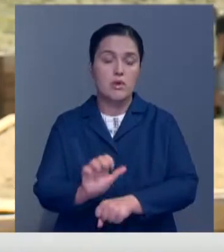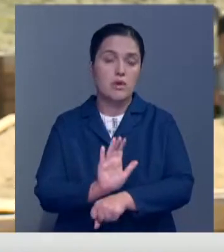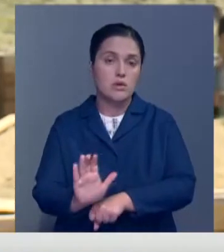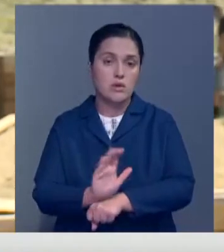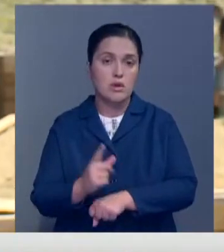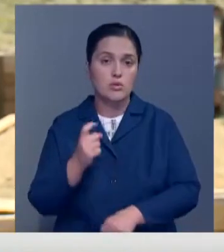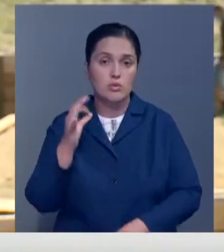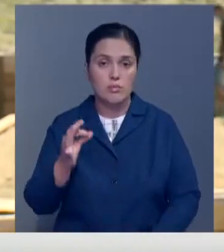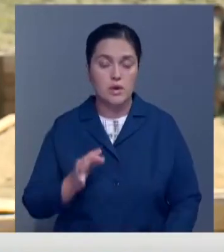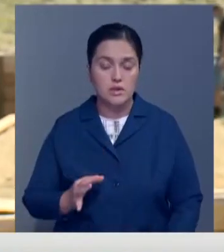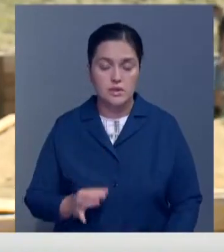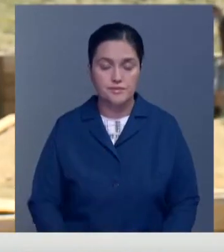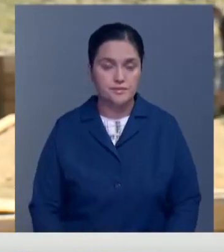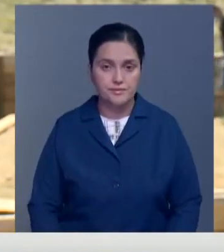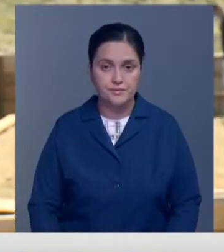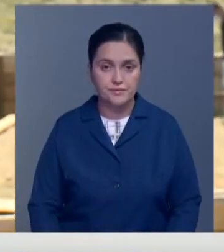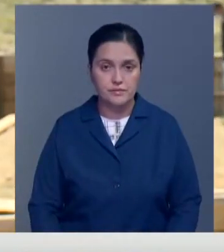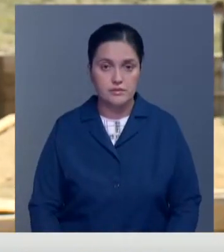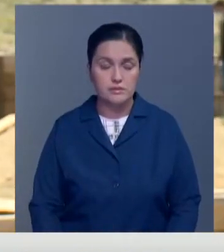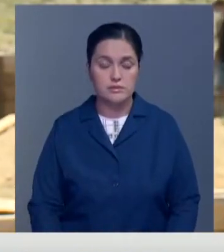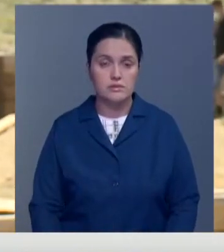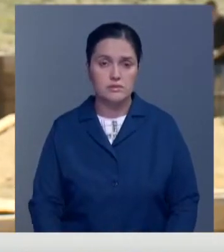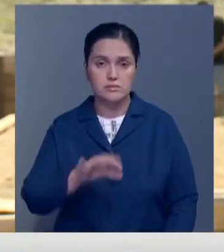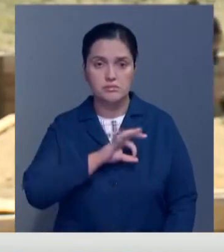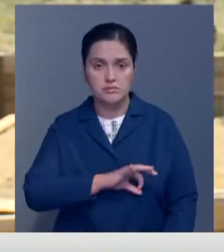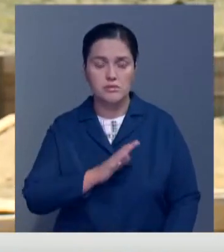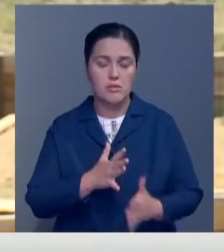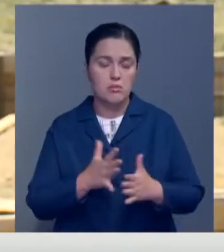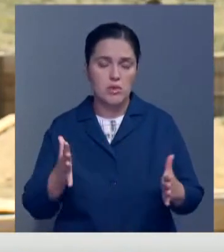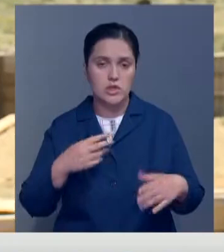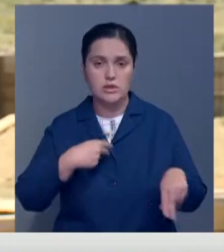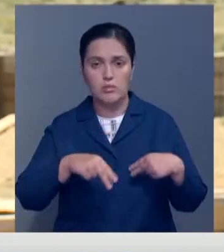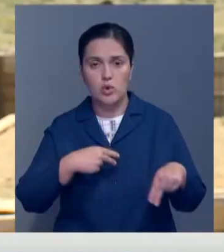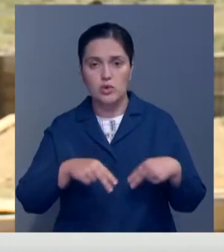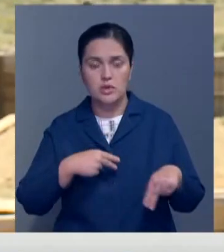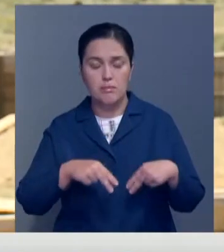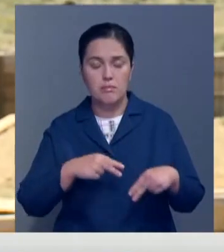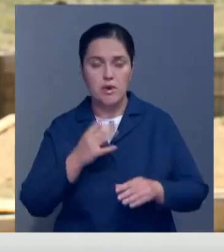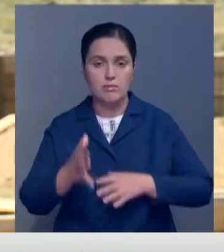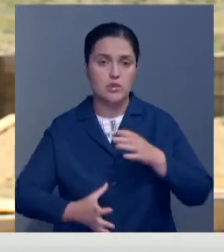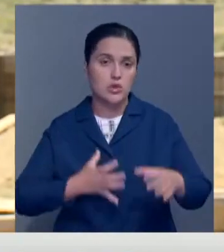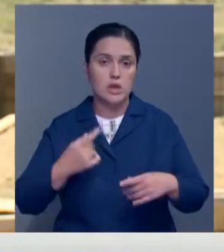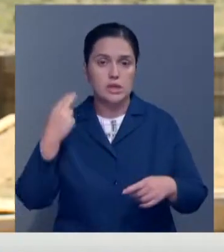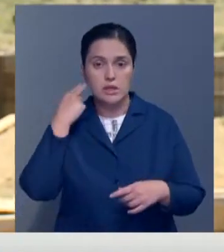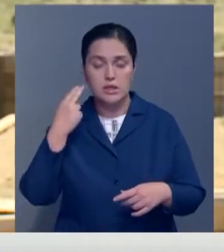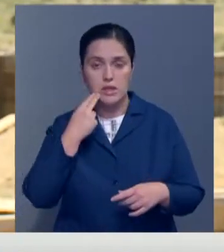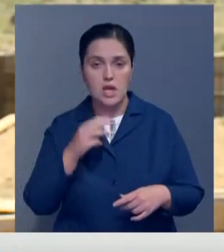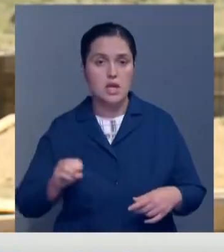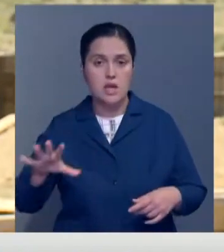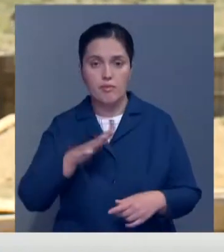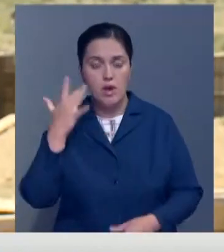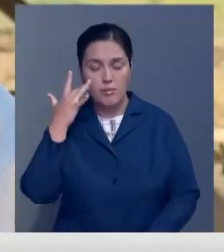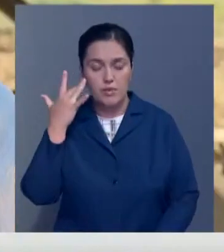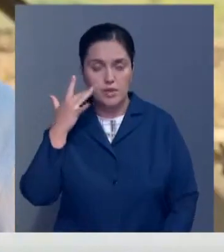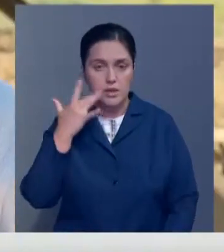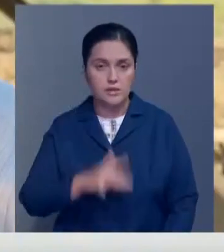экспортировать 100% на зарубежные рынки. Данная продукция пользуется большим спросом на международных рынках, на китайском, европейском,